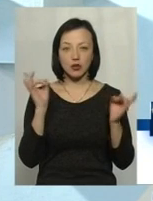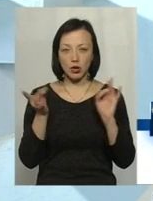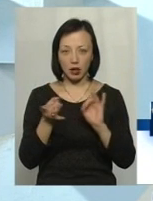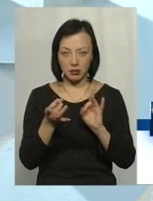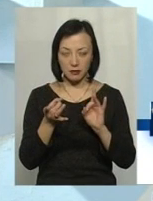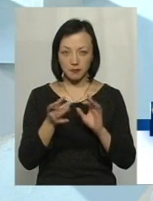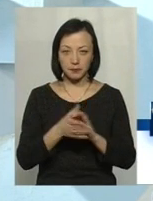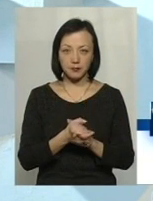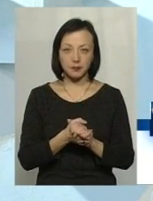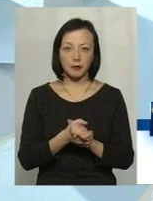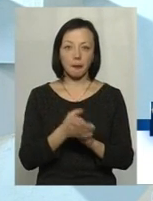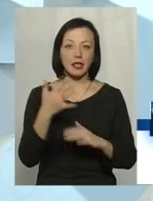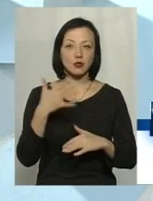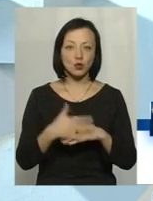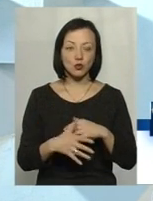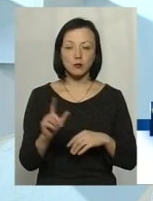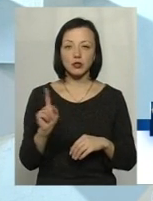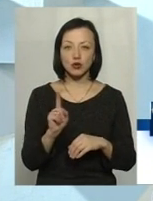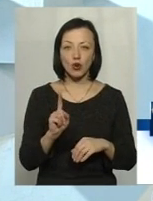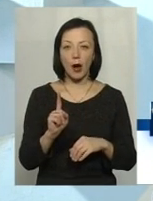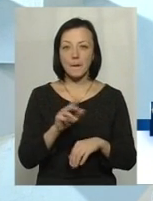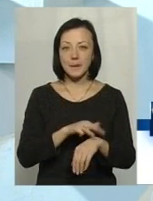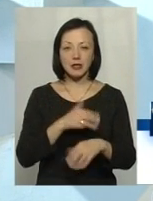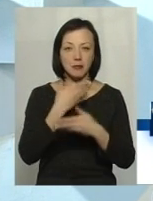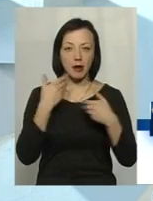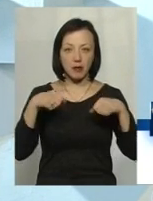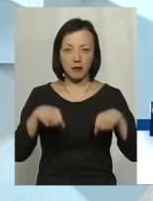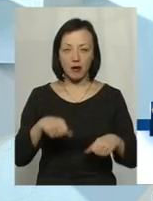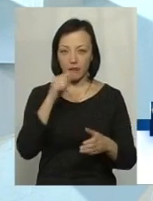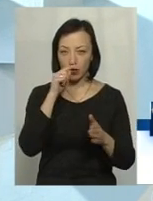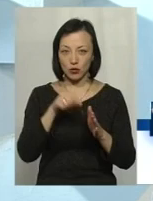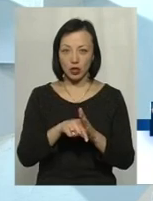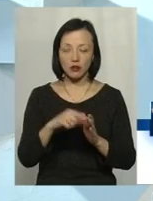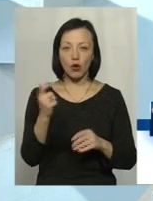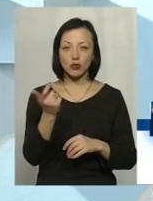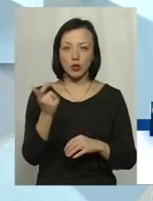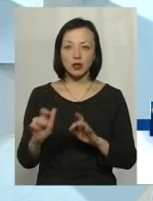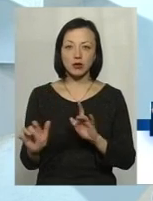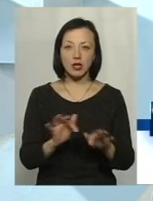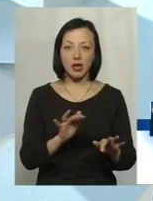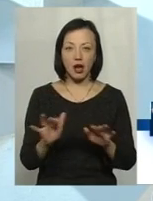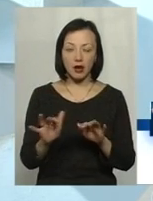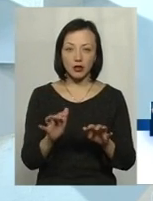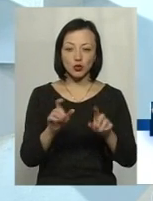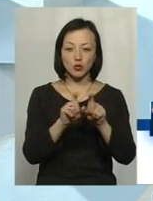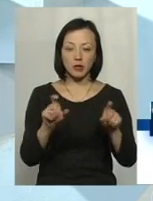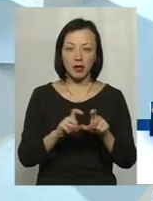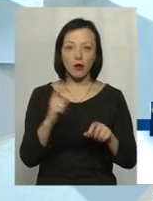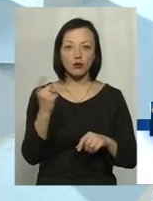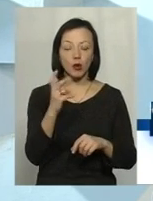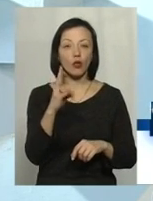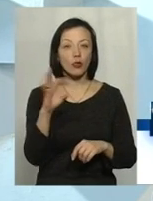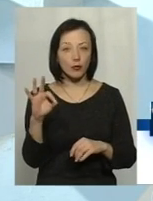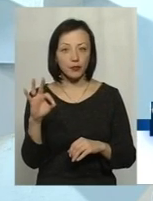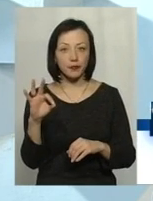резонанс. Зрозуміло, що міліція не має права втручатися в господарську діяльність суб'єктів господарювання, але разом з